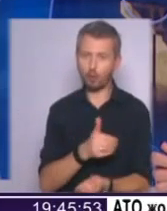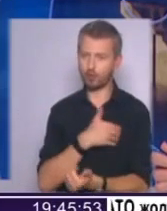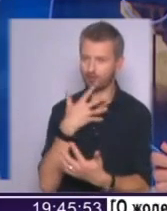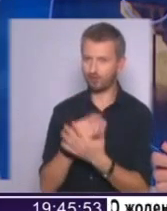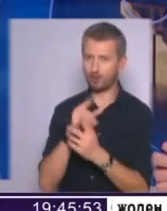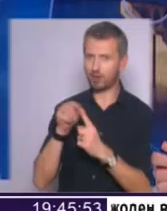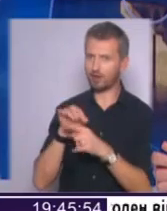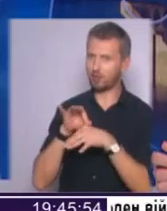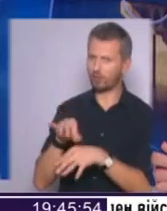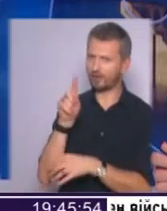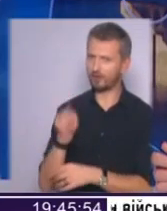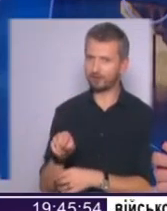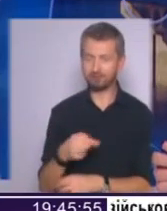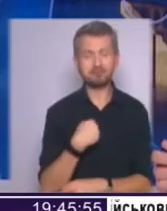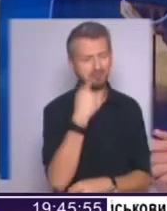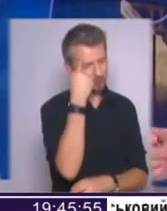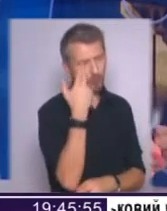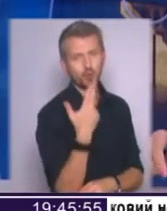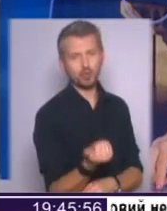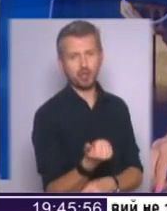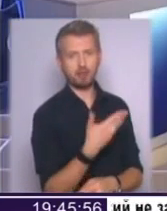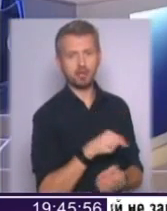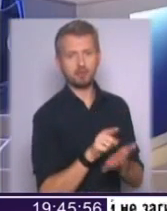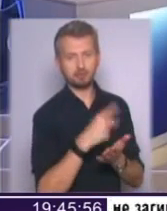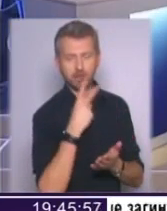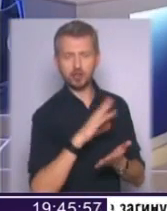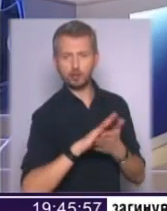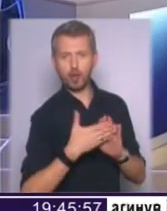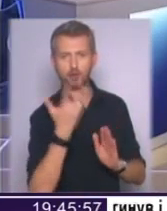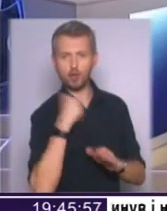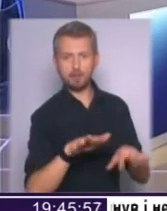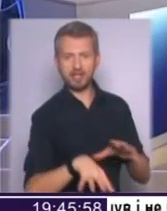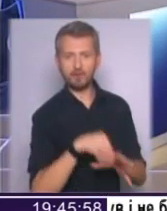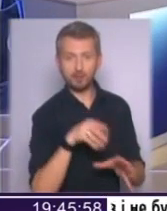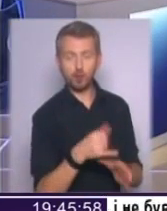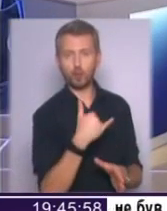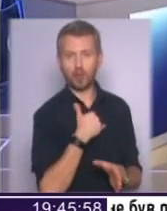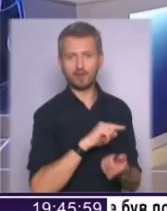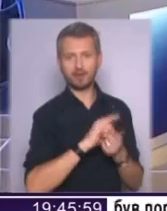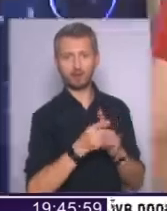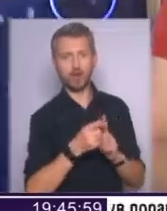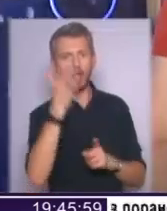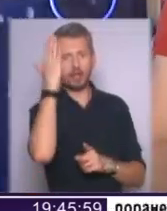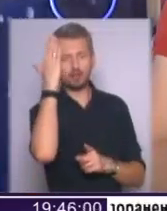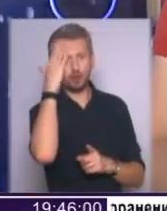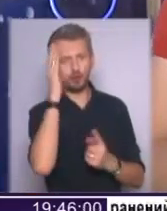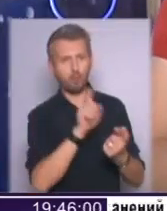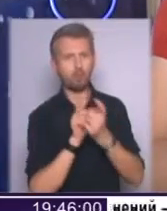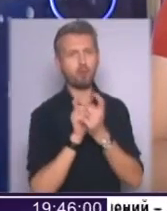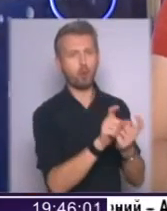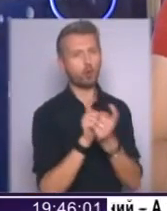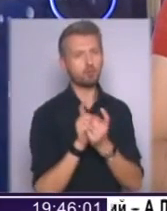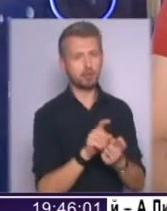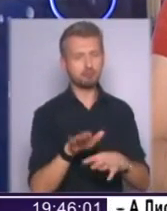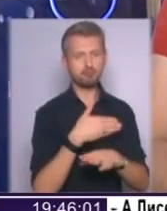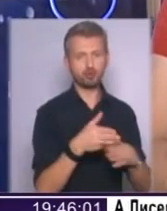їх провести? Я думаю, що так. Ми маємо знову бачити ситуацію, коли місцеві вибори у нас знову стають, знаєте, способом боротьби між різними